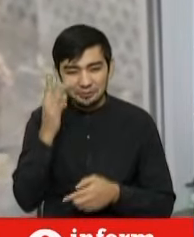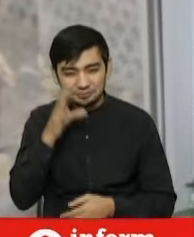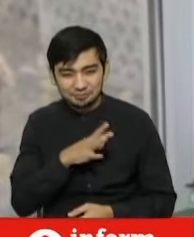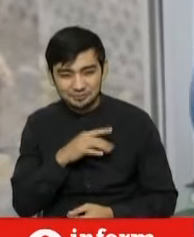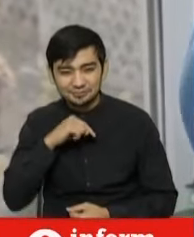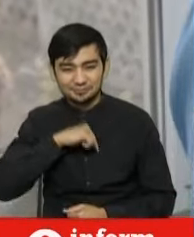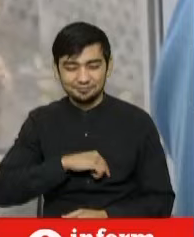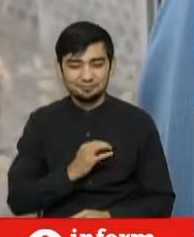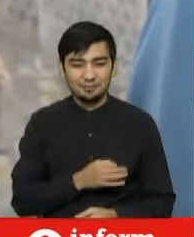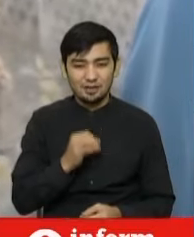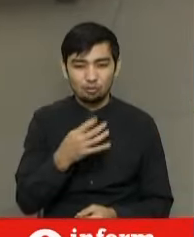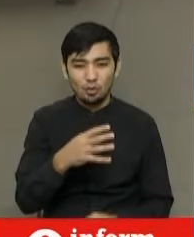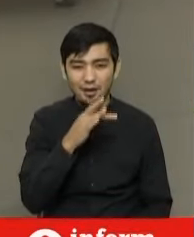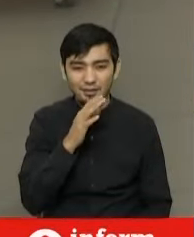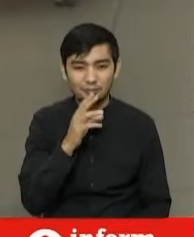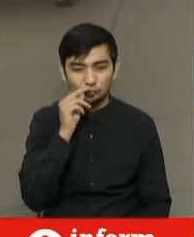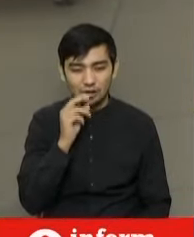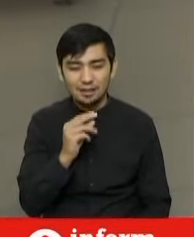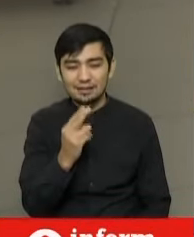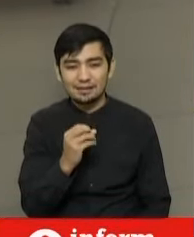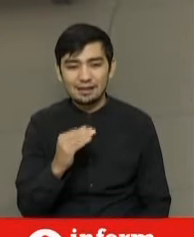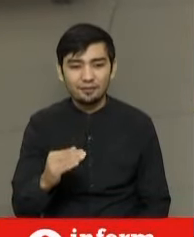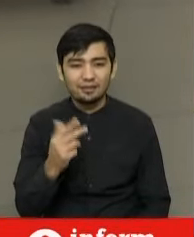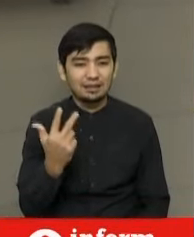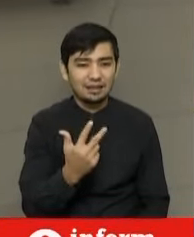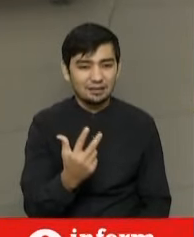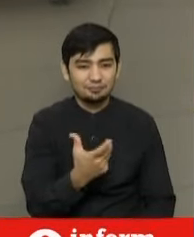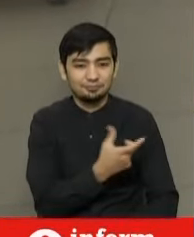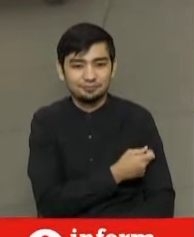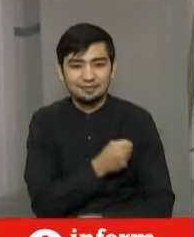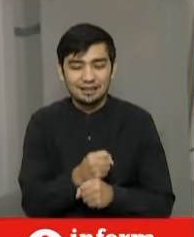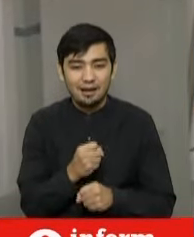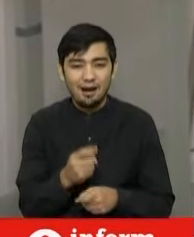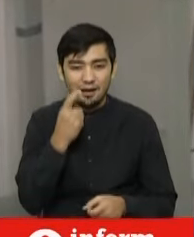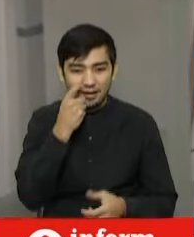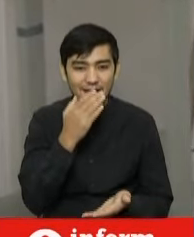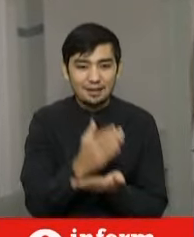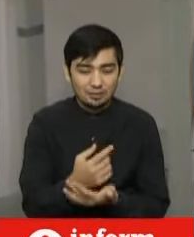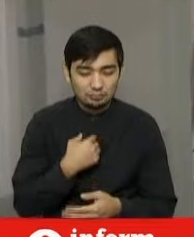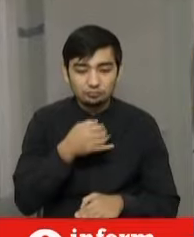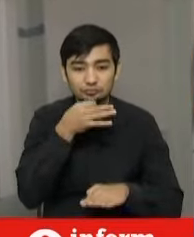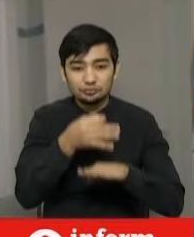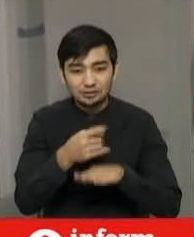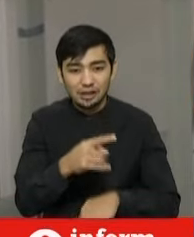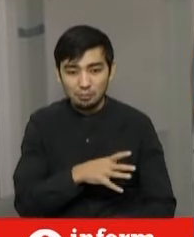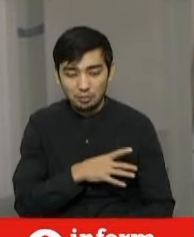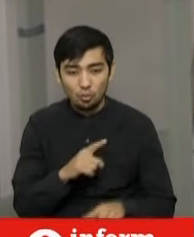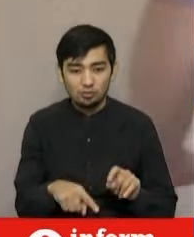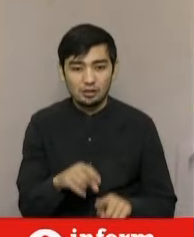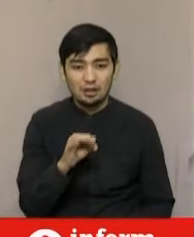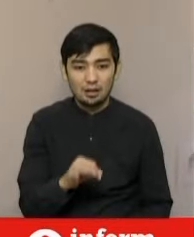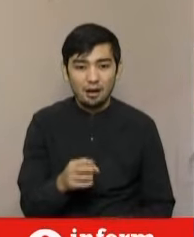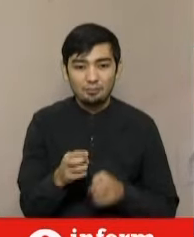келген. 40 жастағы азамат CF3 антибиотигіне аллергиясы бар екені ескерткен дейді туыстары. Бірақ от